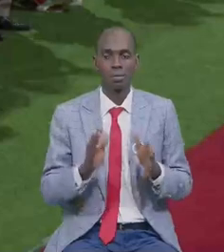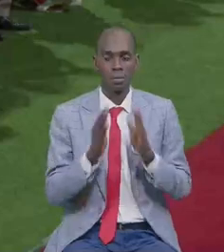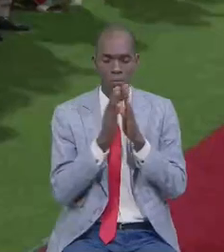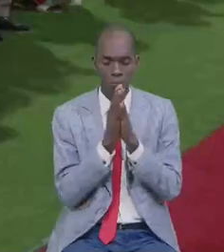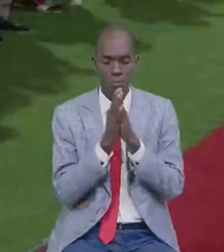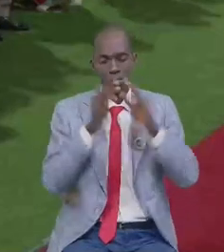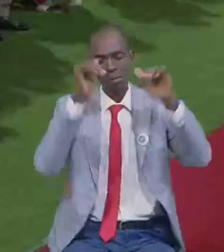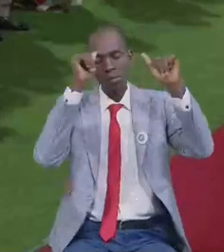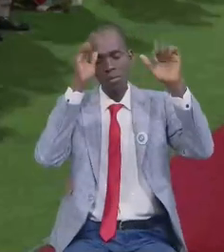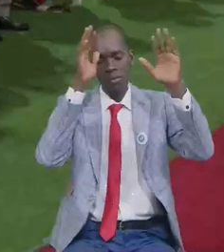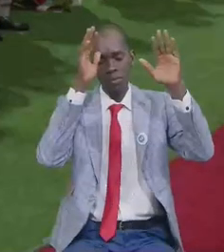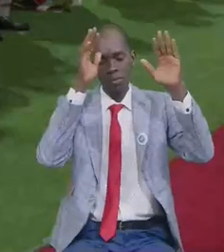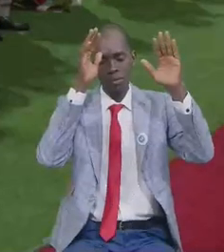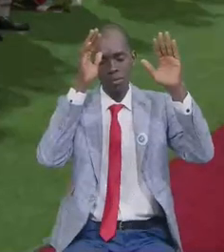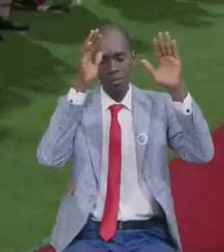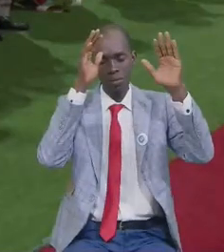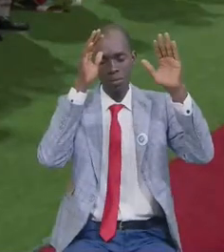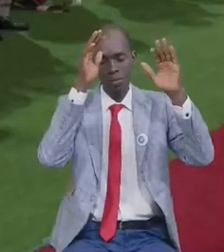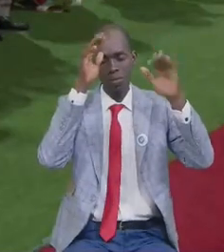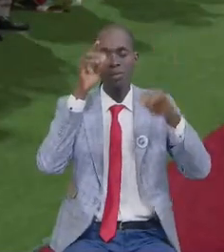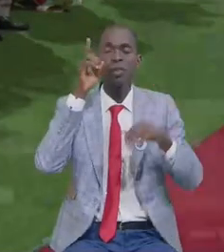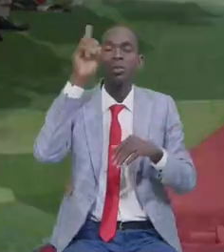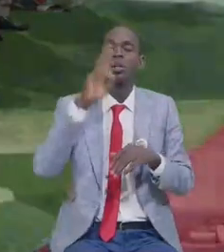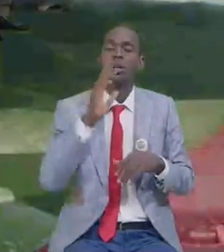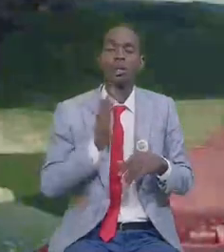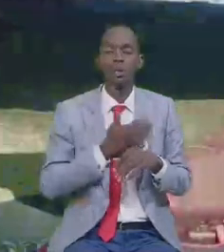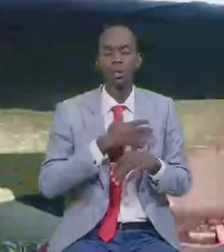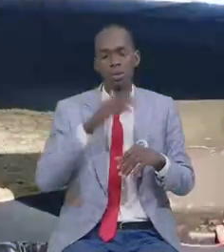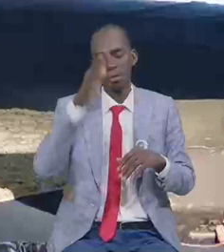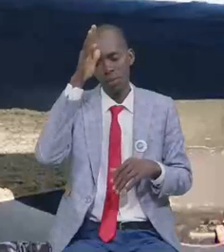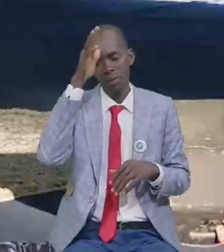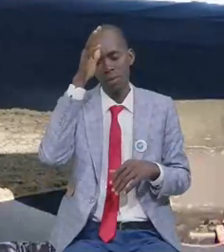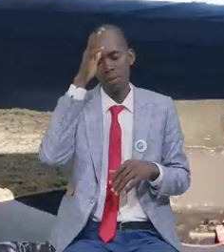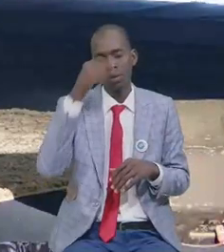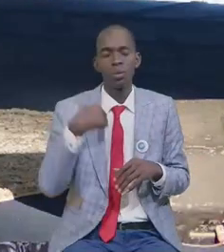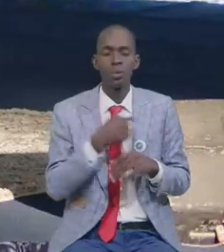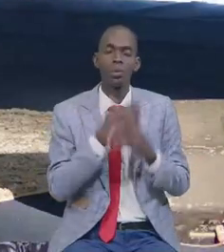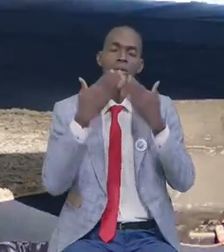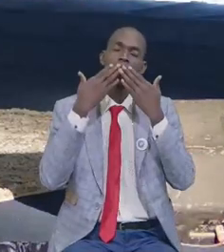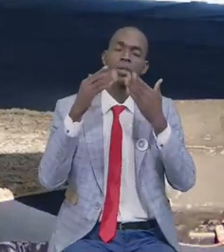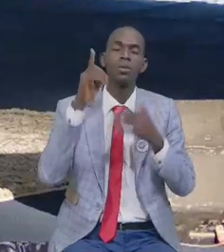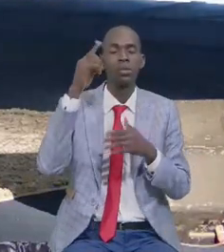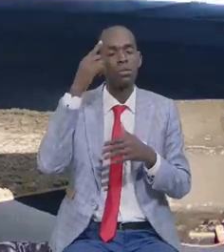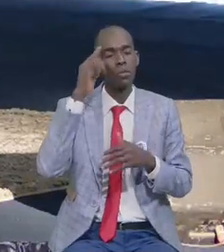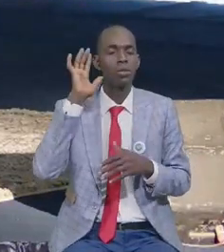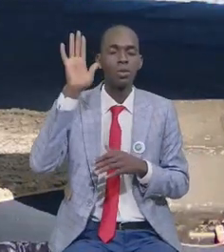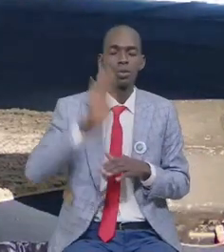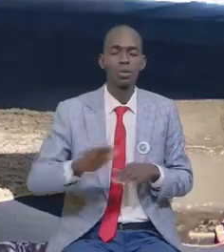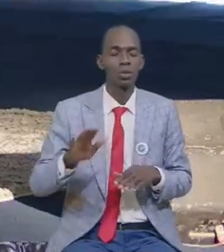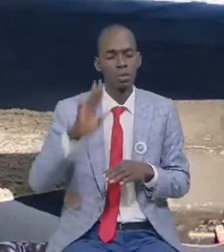Prions, Père, tu es notre Père. Nous te remercions pour tes enfants, fils et